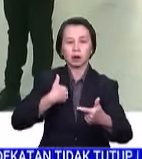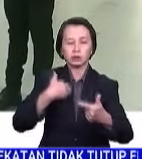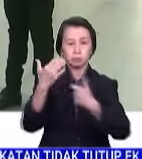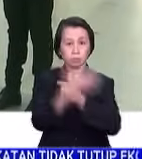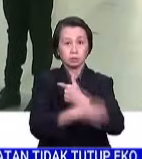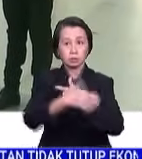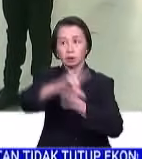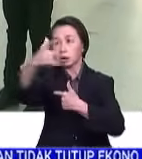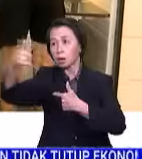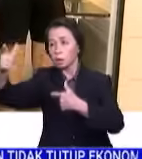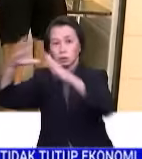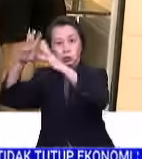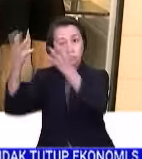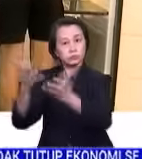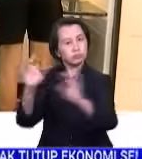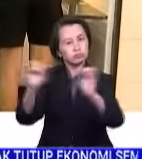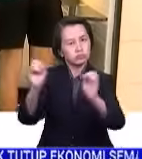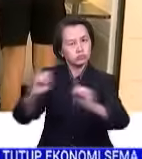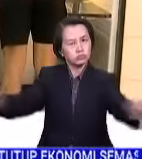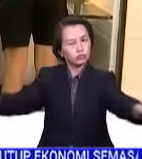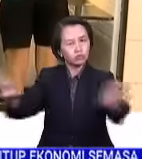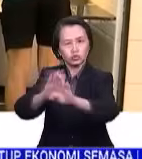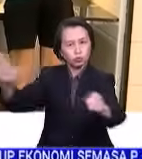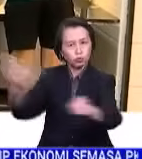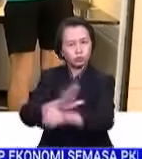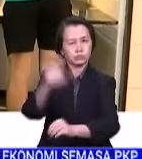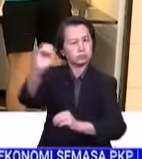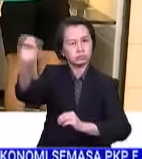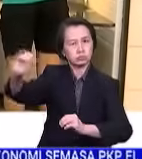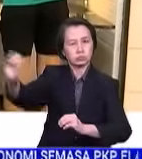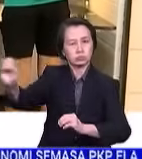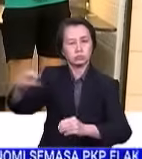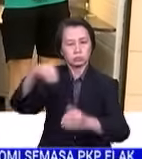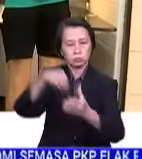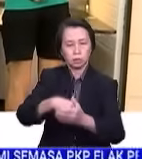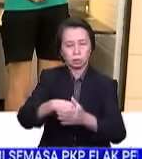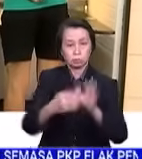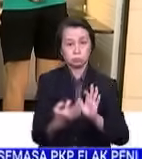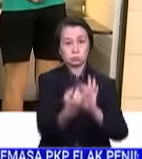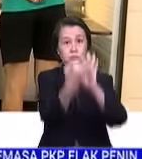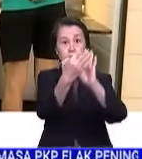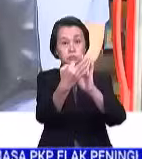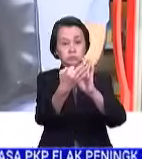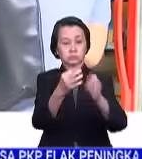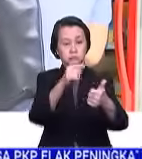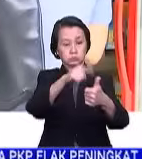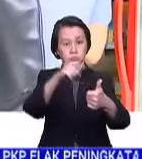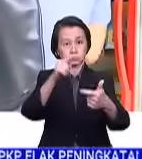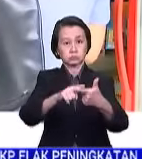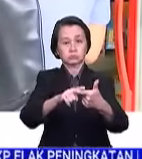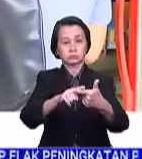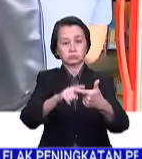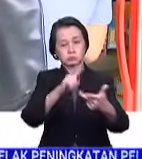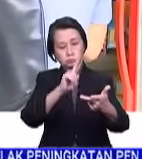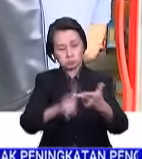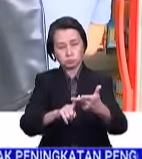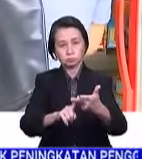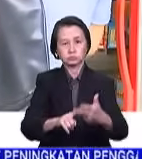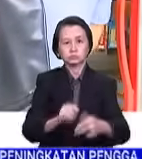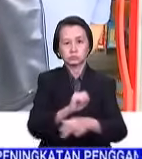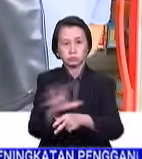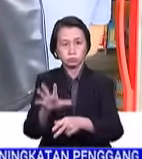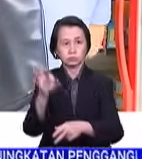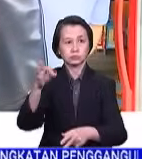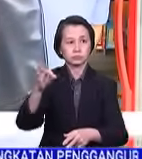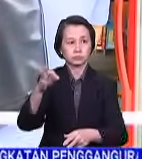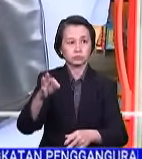negara lain di dunia yang menutup sepenuhnya ekonomi mereka dalam menghadapi gelombang kedua dan ketiga